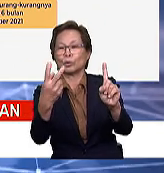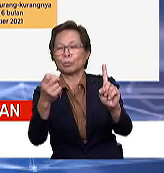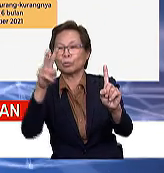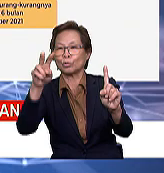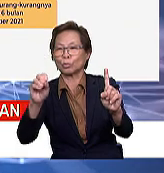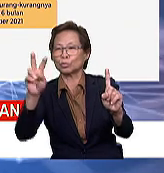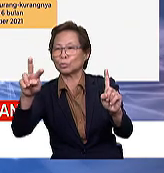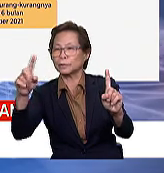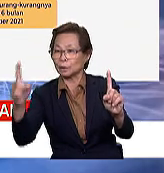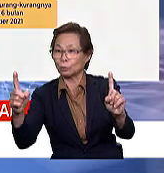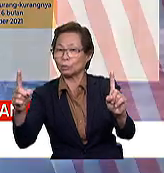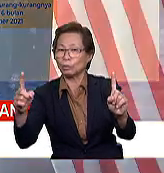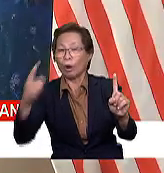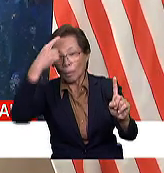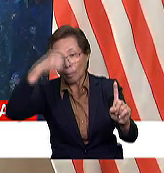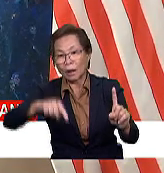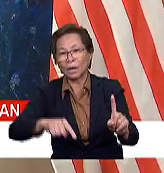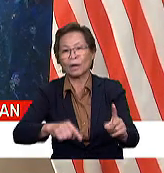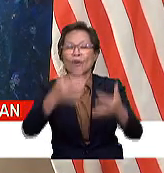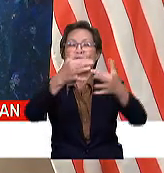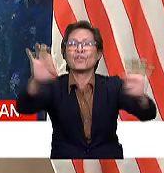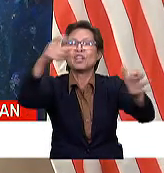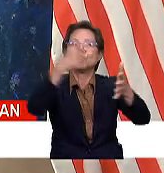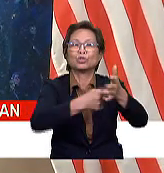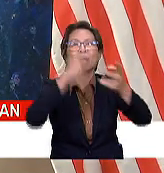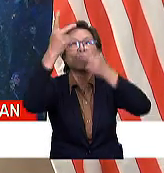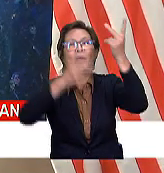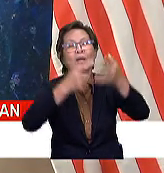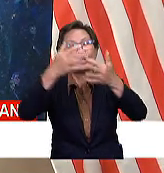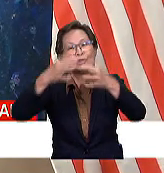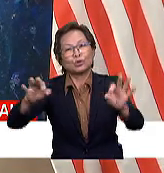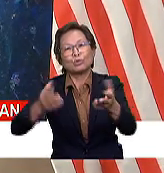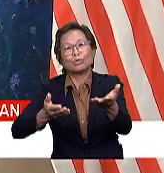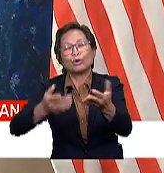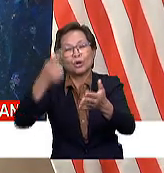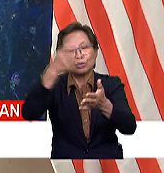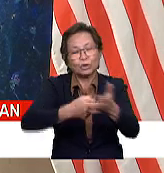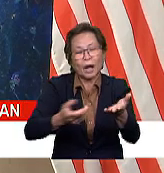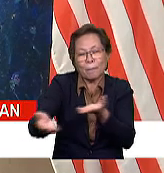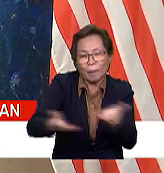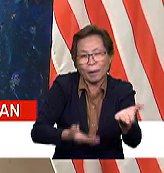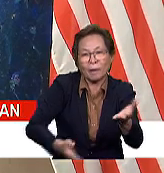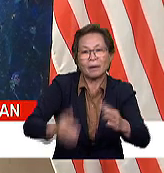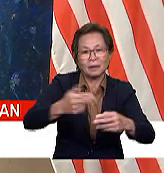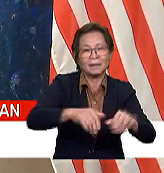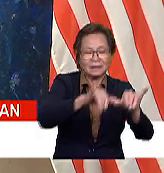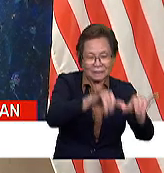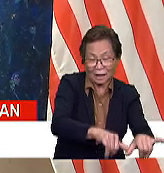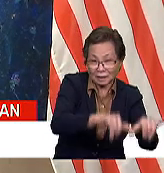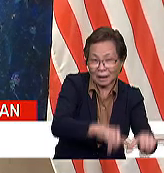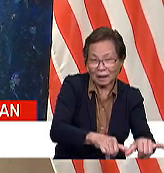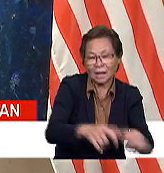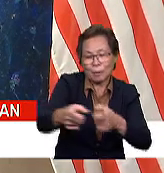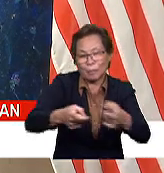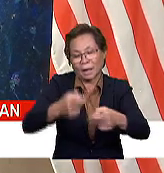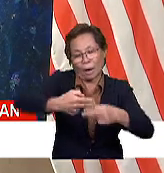31-12-2012 satu bagi pengecualian Cukai pelancongan dan cukup rumah Tan ke atas penginapan yang disediakan oleh